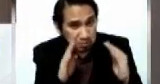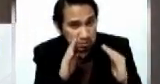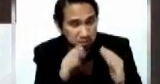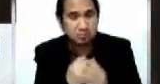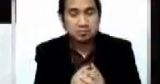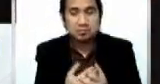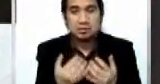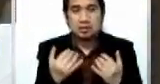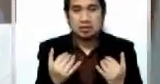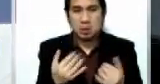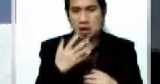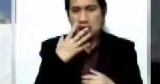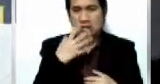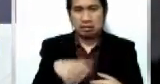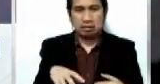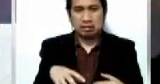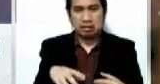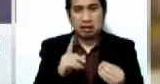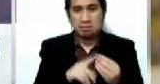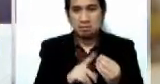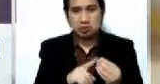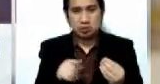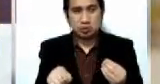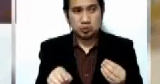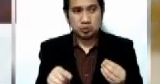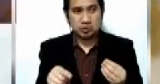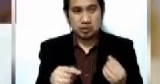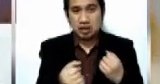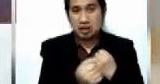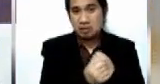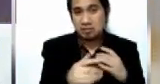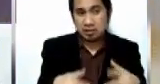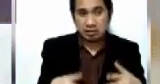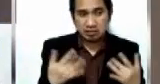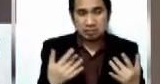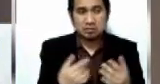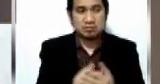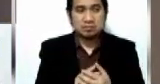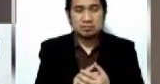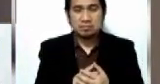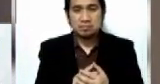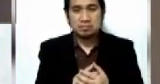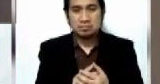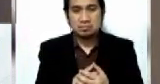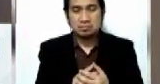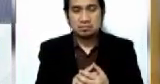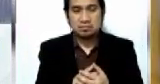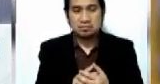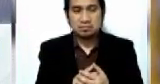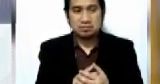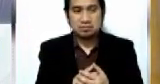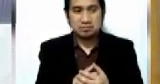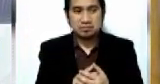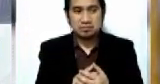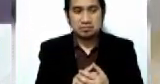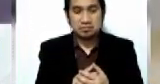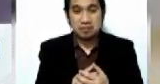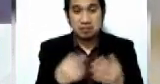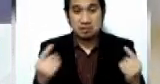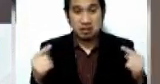mga tagpo sa Love of My Life. Bastos ka talaga, no? Stop! Magkakairingan sina Adele at